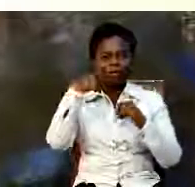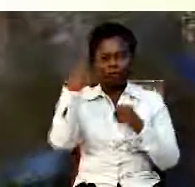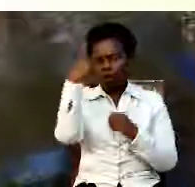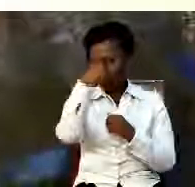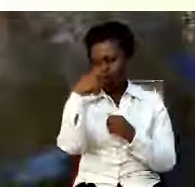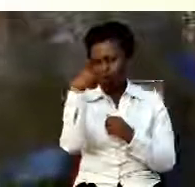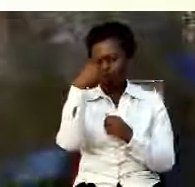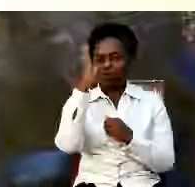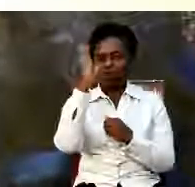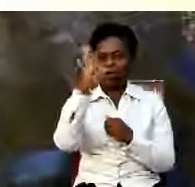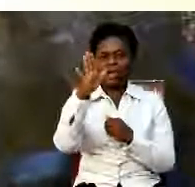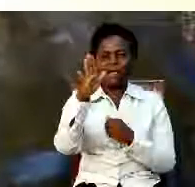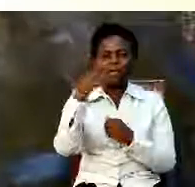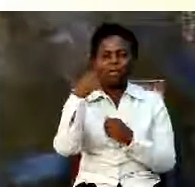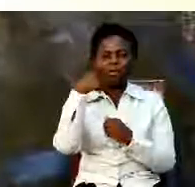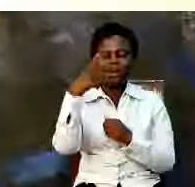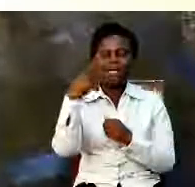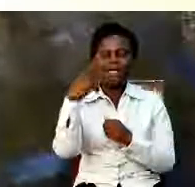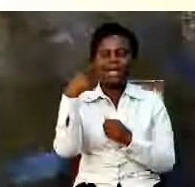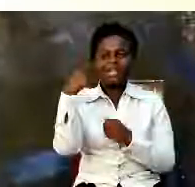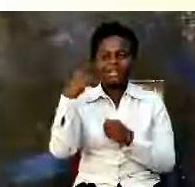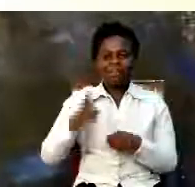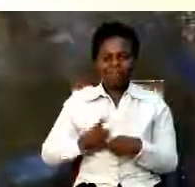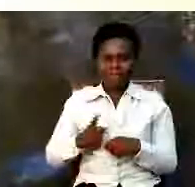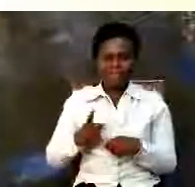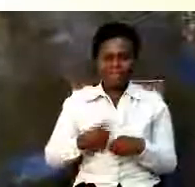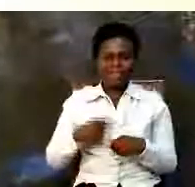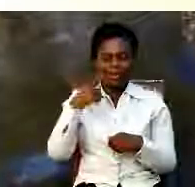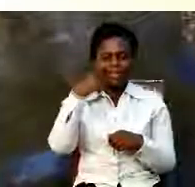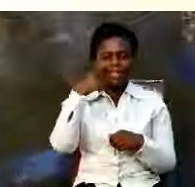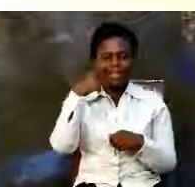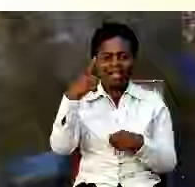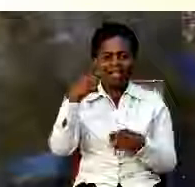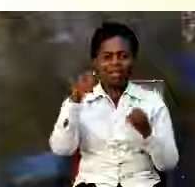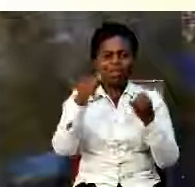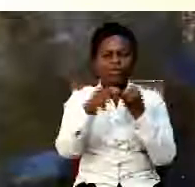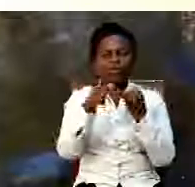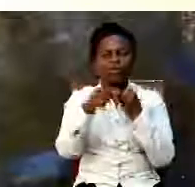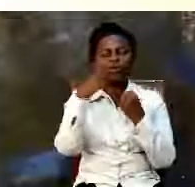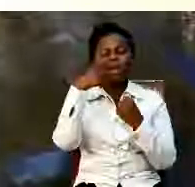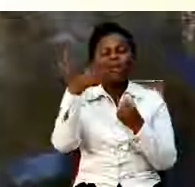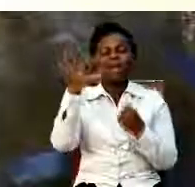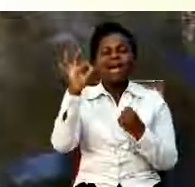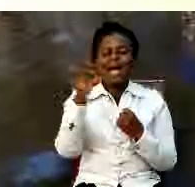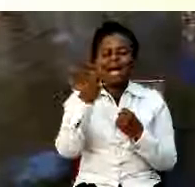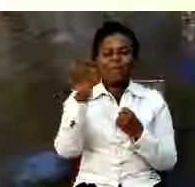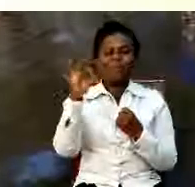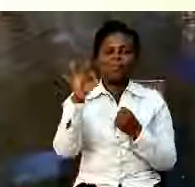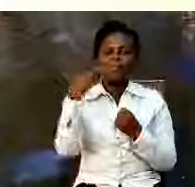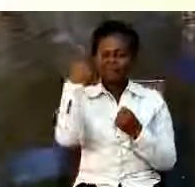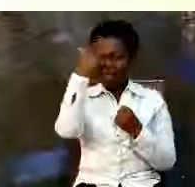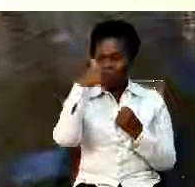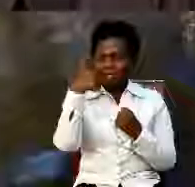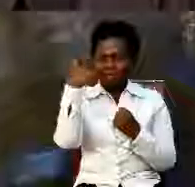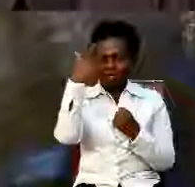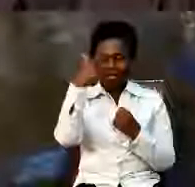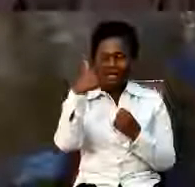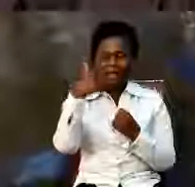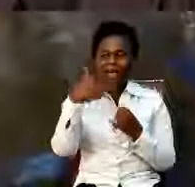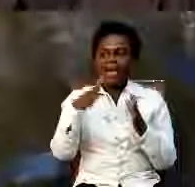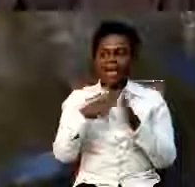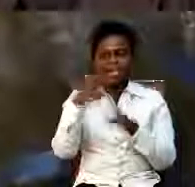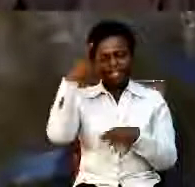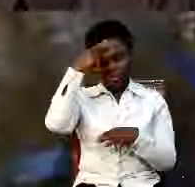Ndio maana hata wasichana wakianza kuchumbiwa utaona kamenawili. Bwana asifiwe sana. Kanaanza kujiamini. Eh?